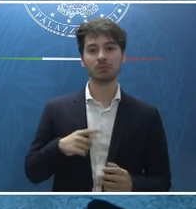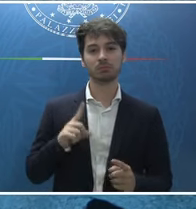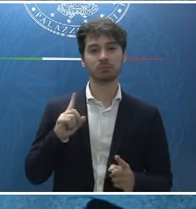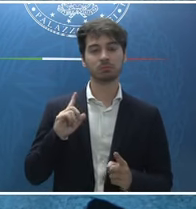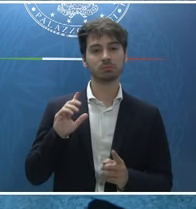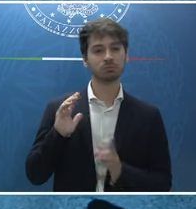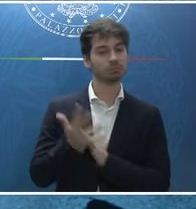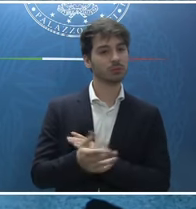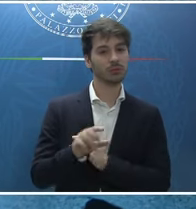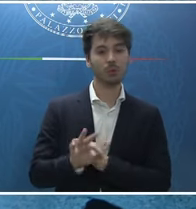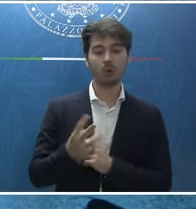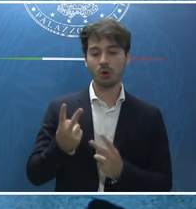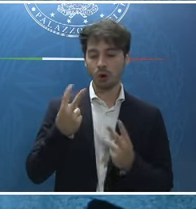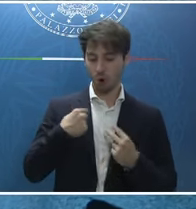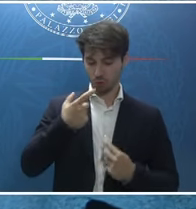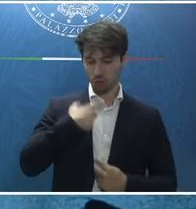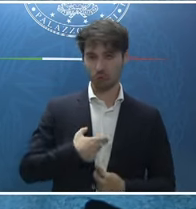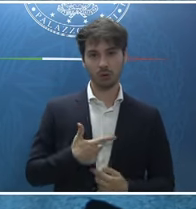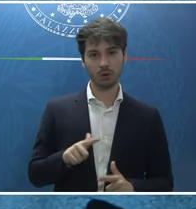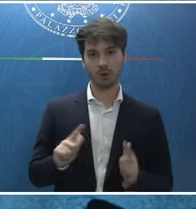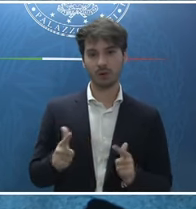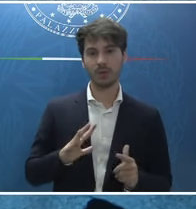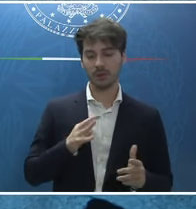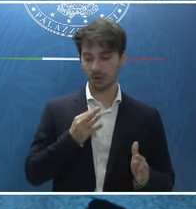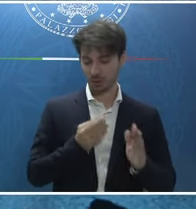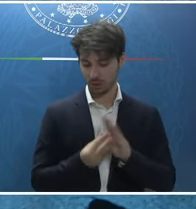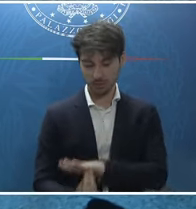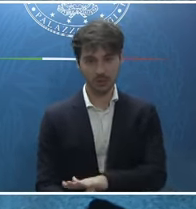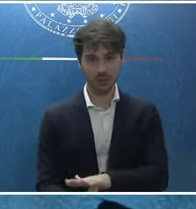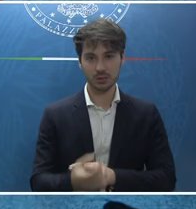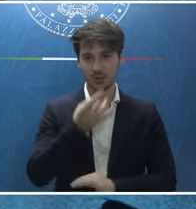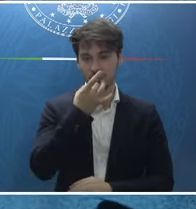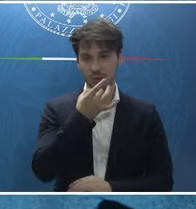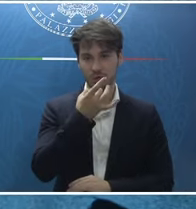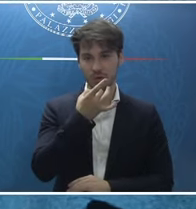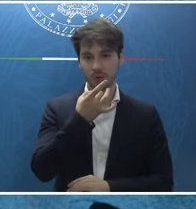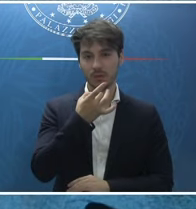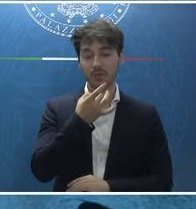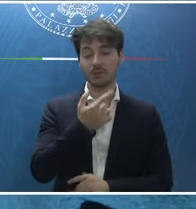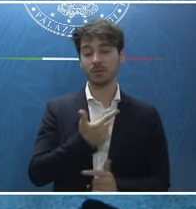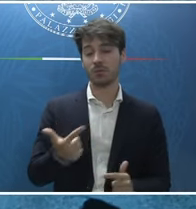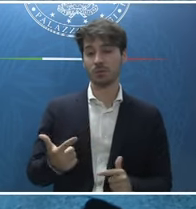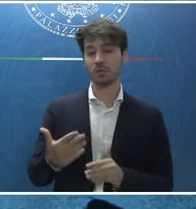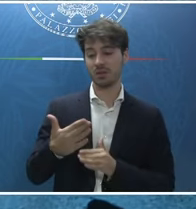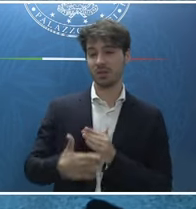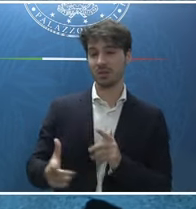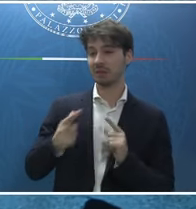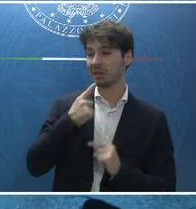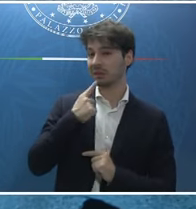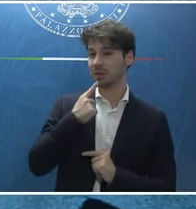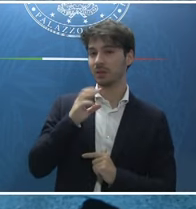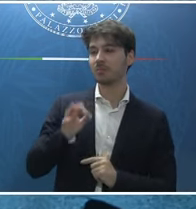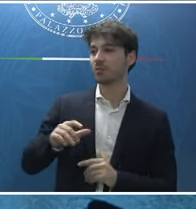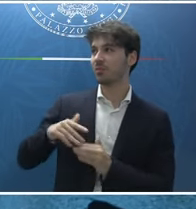controllo su di me e sulla mia dipendenza. Il limite fortunatamente mi è stato posto dall'esterno